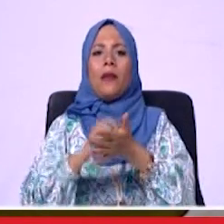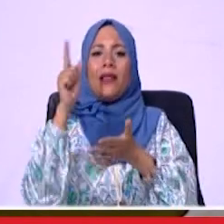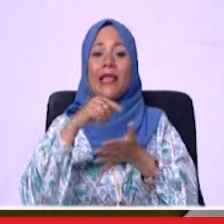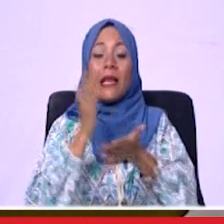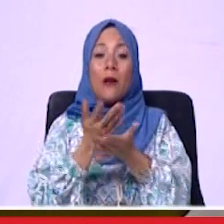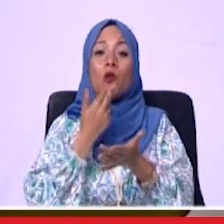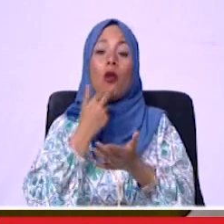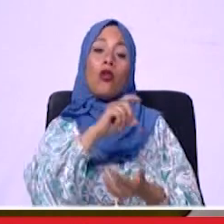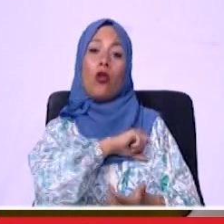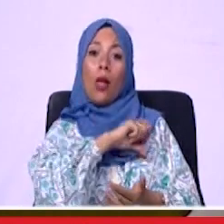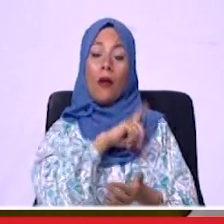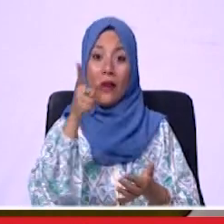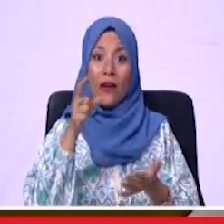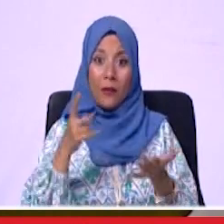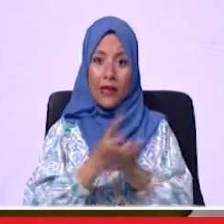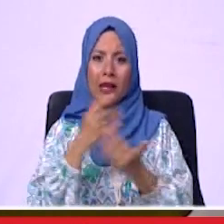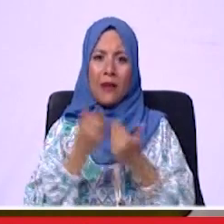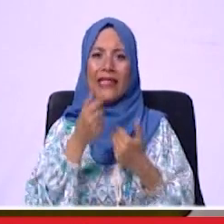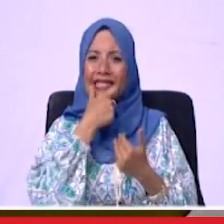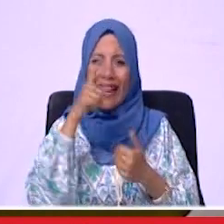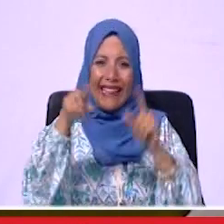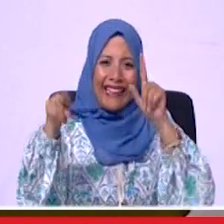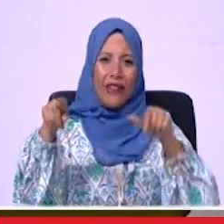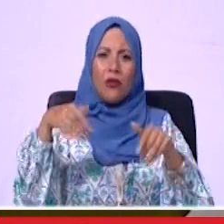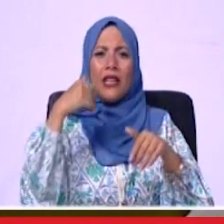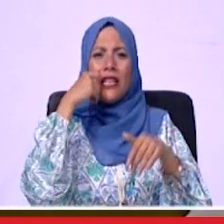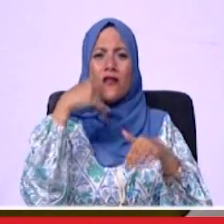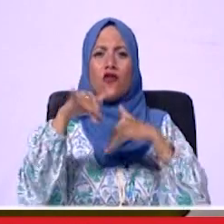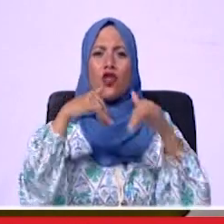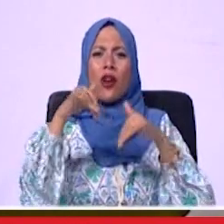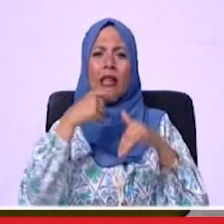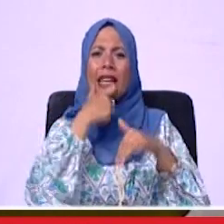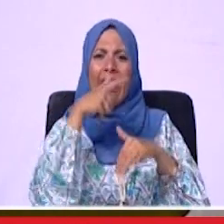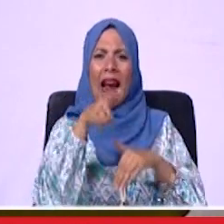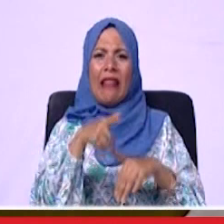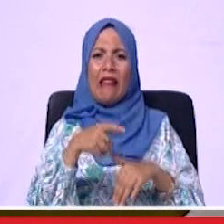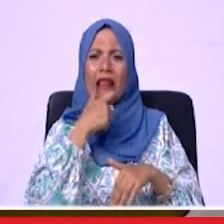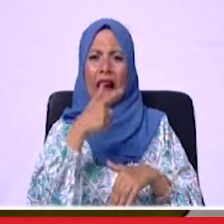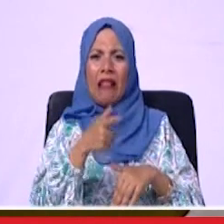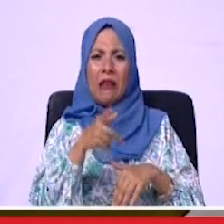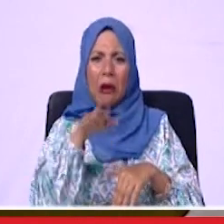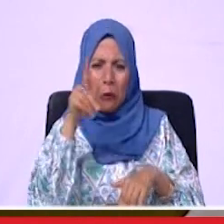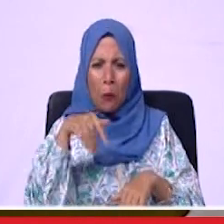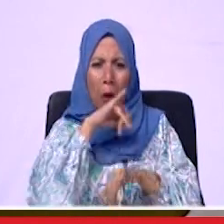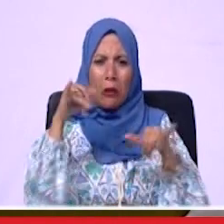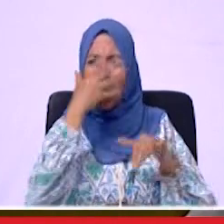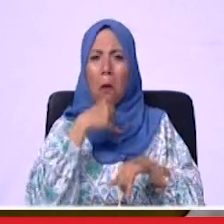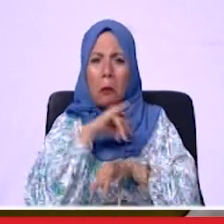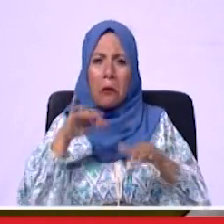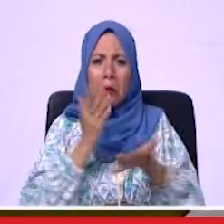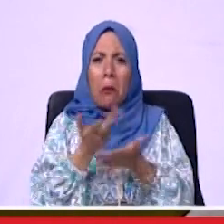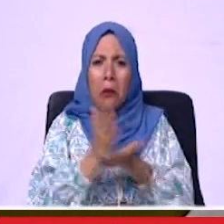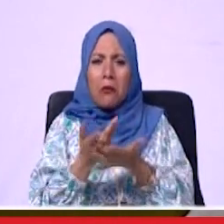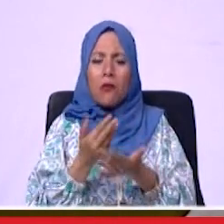بيه والناس تتعرض له في الشارع، وده شيء مؤلم، وفي كل مكان بيروح له بيشعر بالتنمر. وكمان